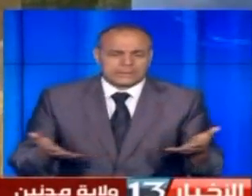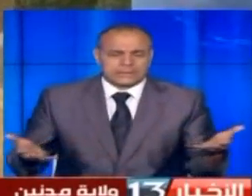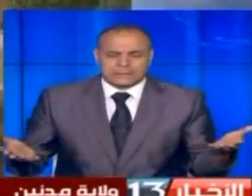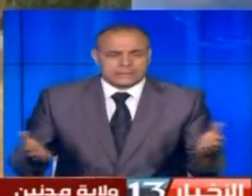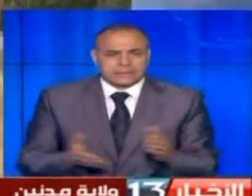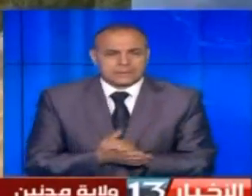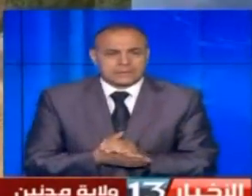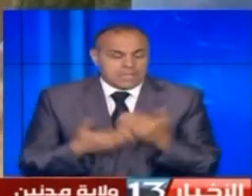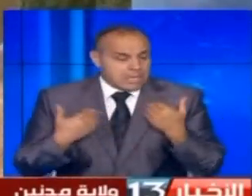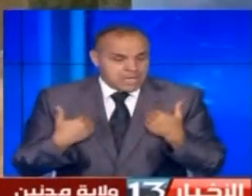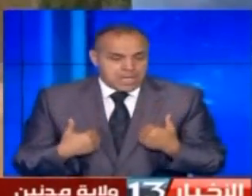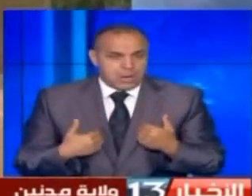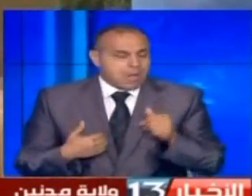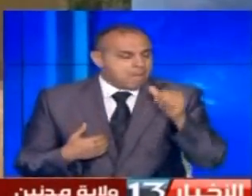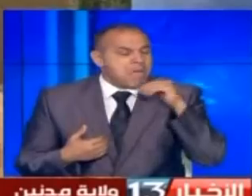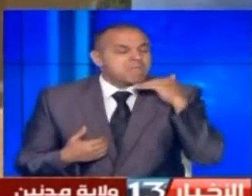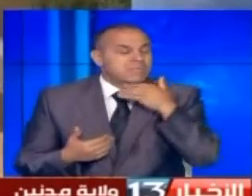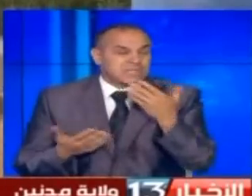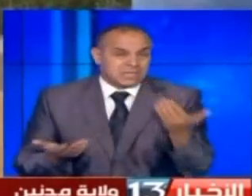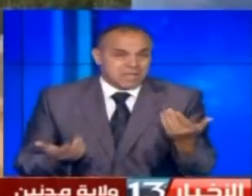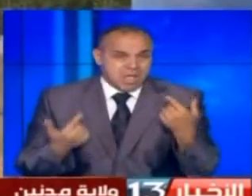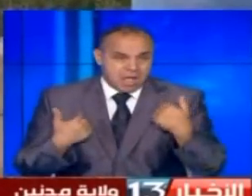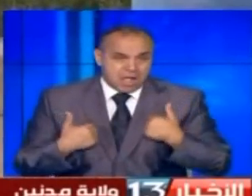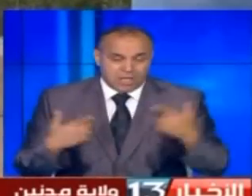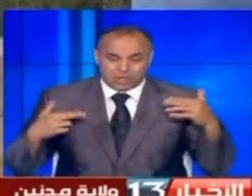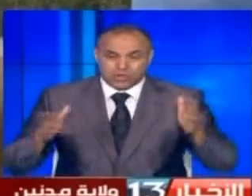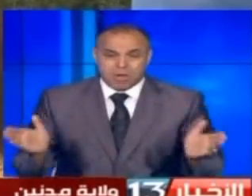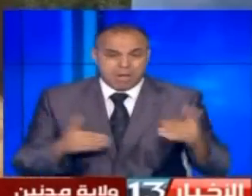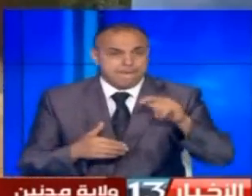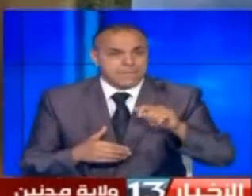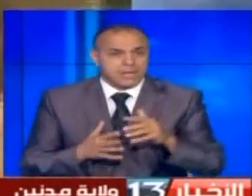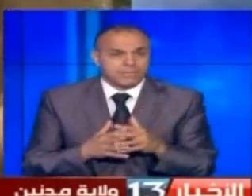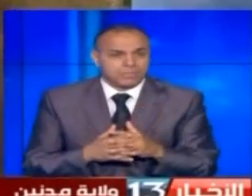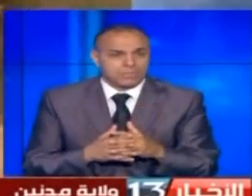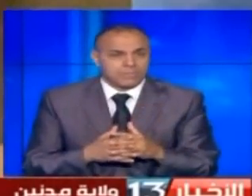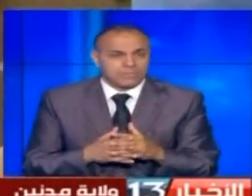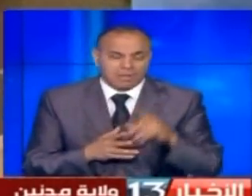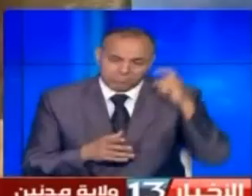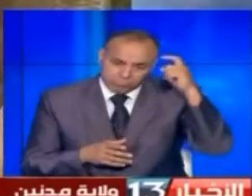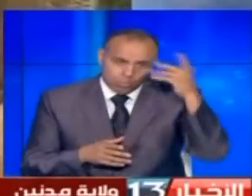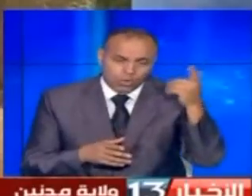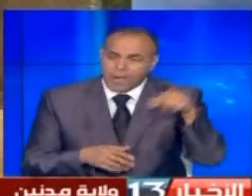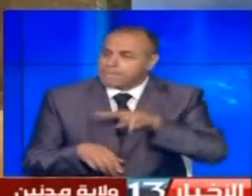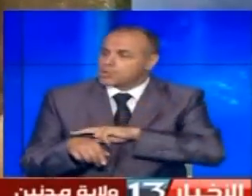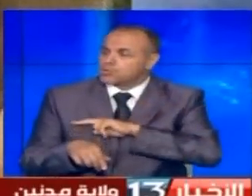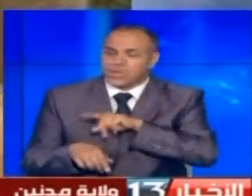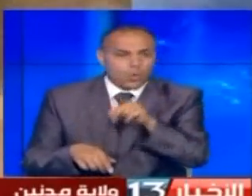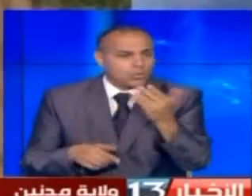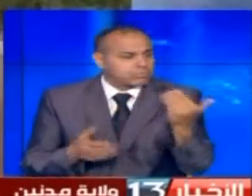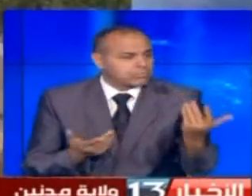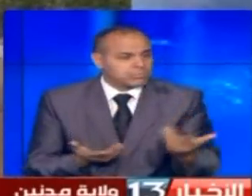ذلك، معناها احنا ذريتنا يشربوا في المي ملوث. احنا اليوم جايين للخزان يا اخويا باش نلفتوا نظر الجهات